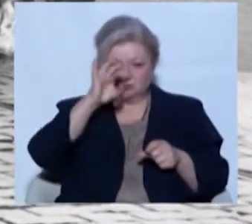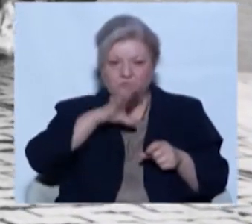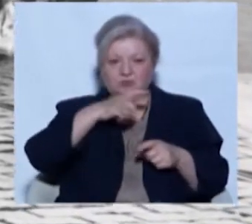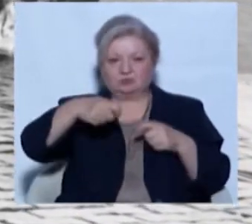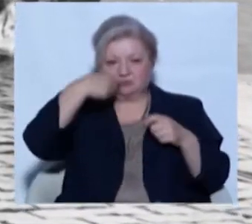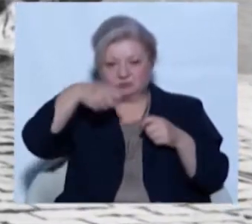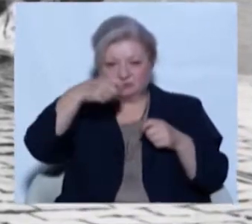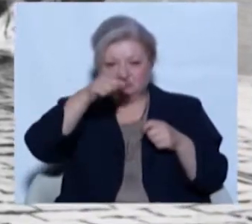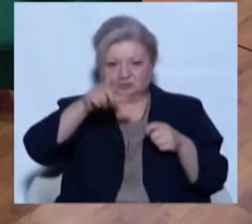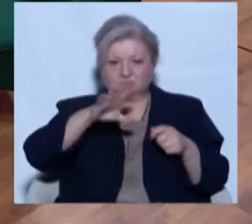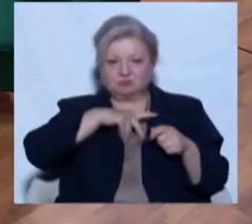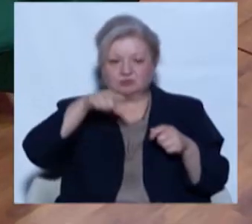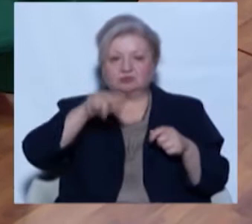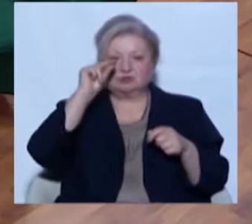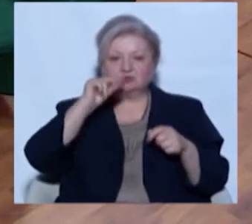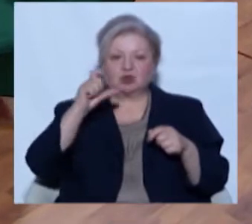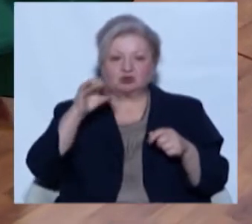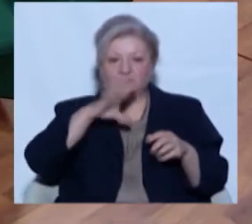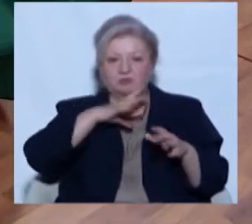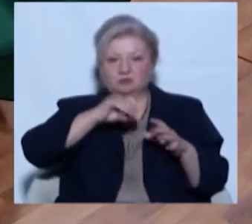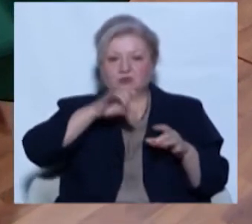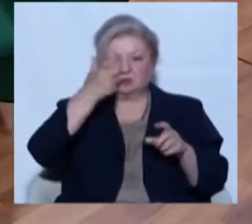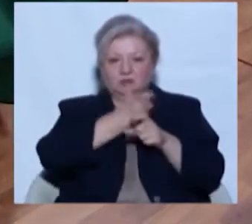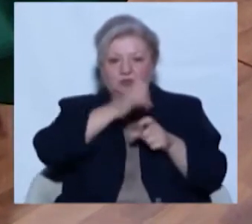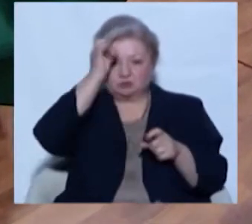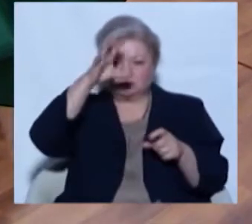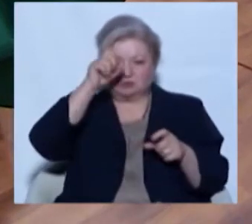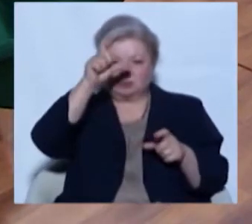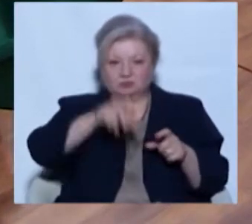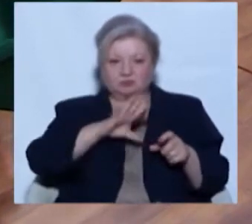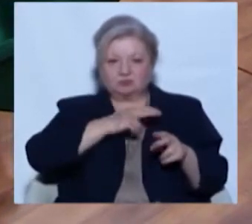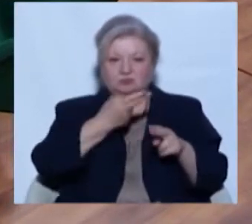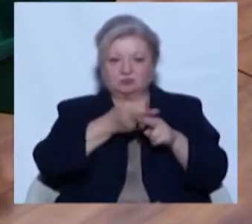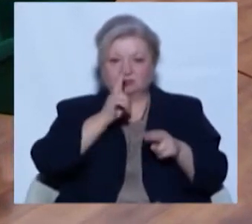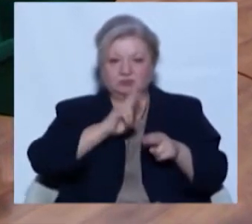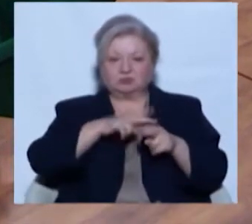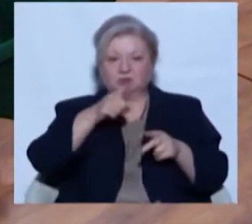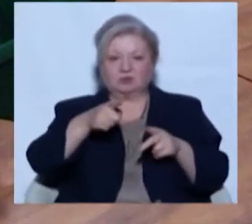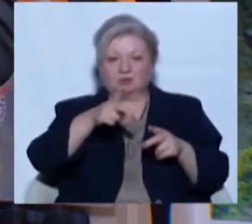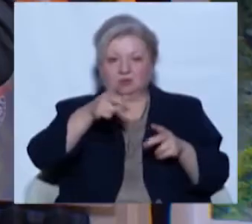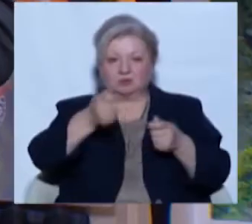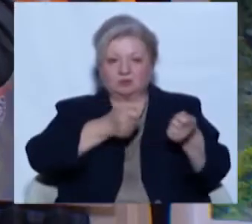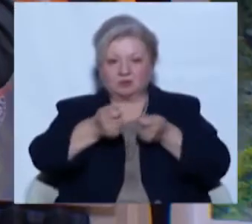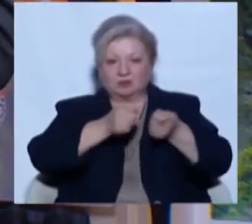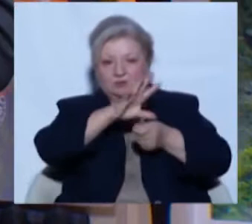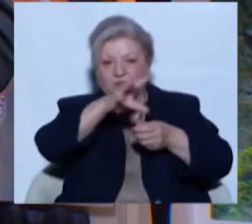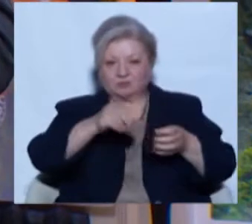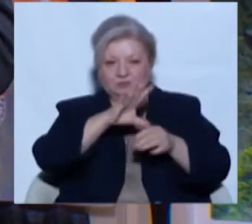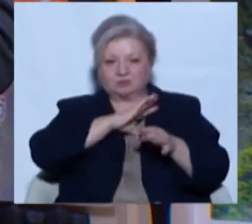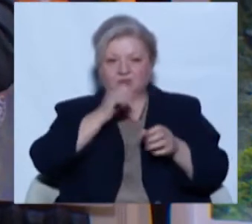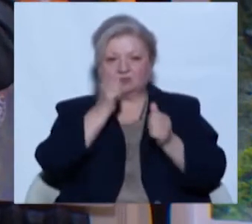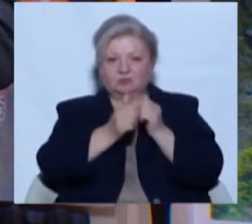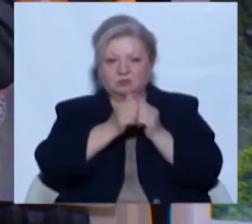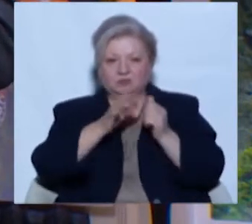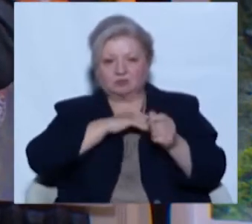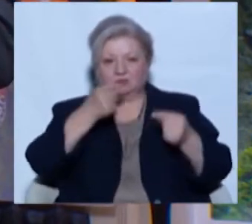დრამატურგი ჩეხოსლოვაკიაში ძალიან ცნობილი და სწორედ ამიტომ იყო რომ ხელისუფლებასთან მისი ოპონირება ყოველთვის დიდი